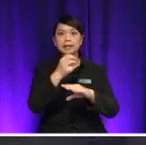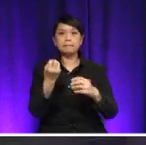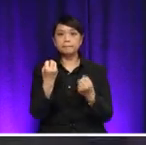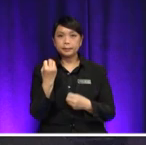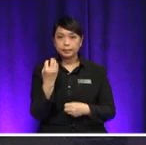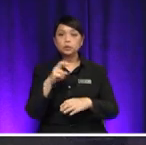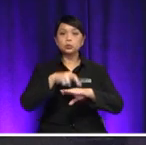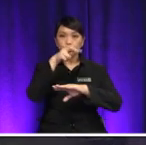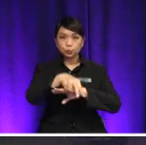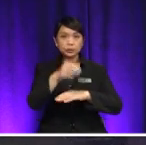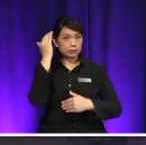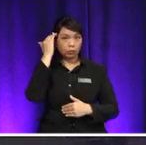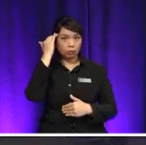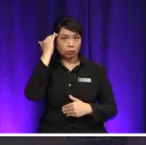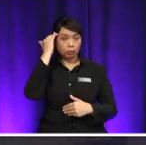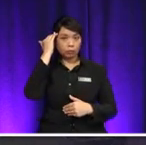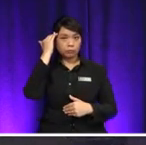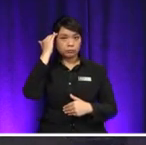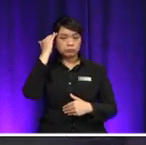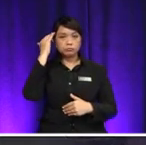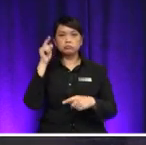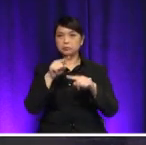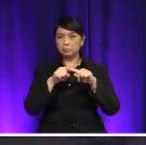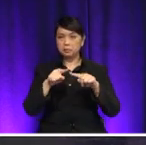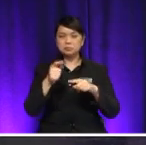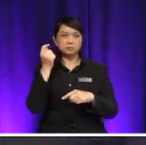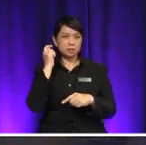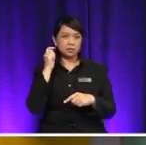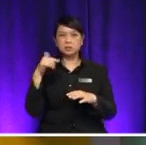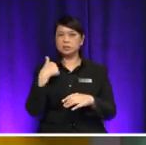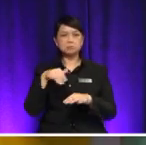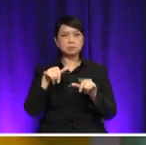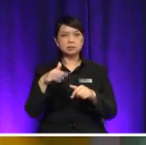gitu buat tadi macam masih belum jelas lagi Oke jadi